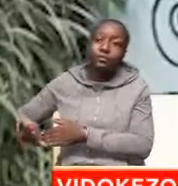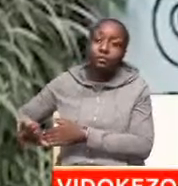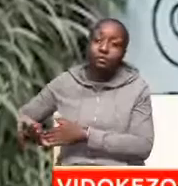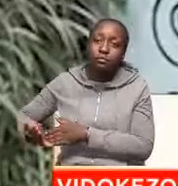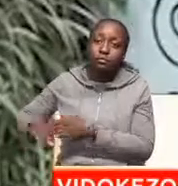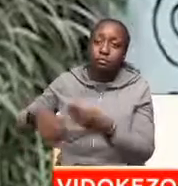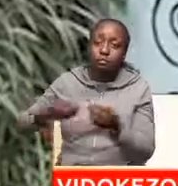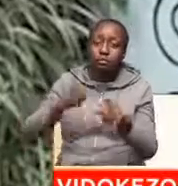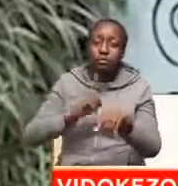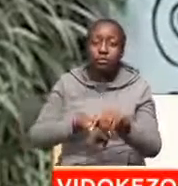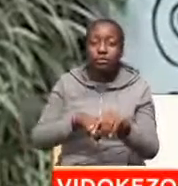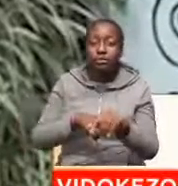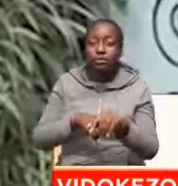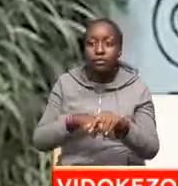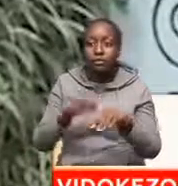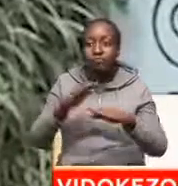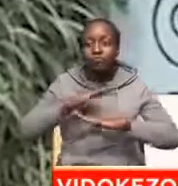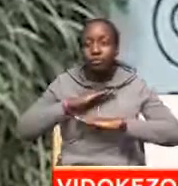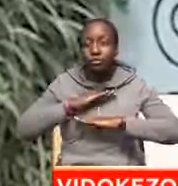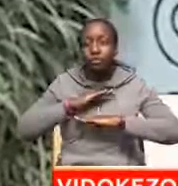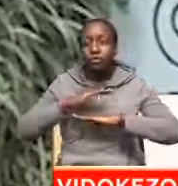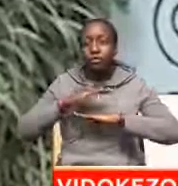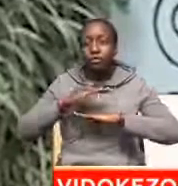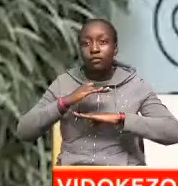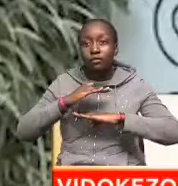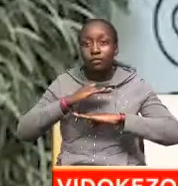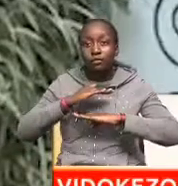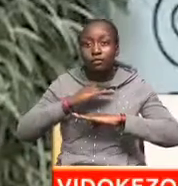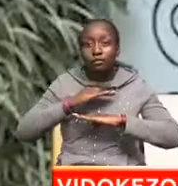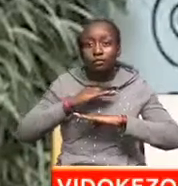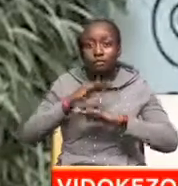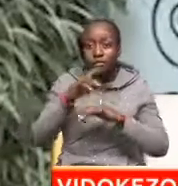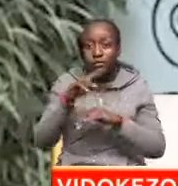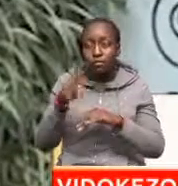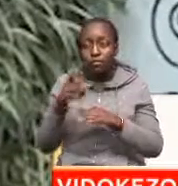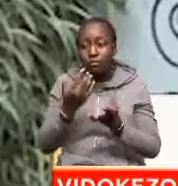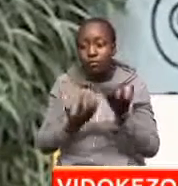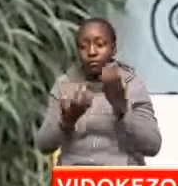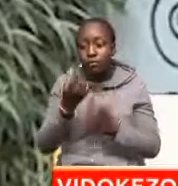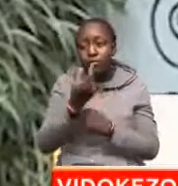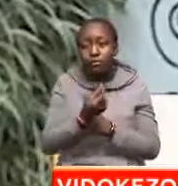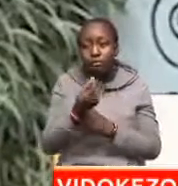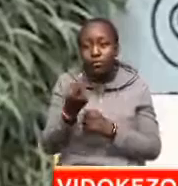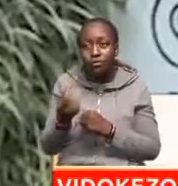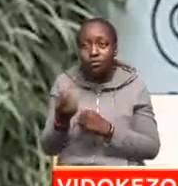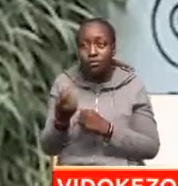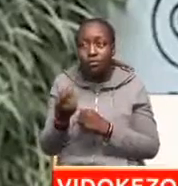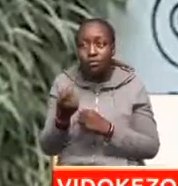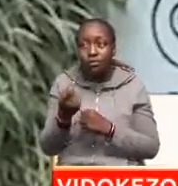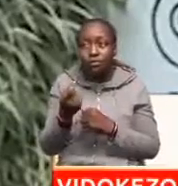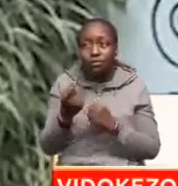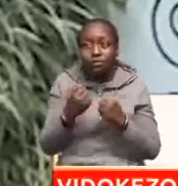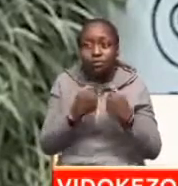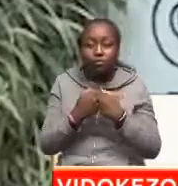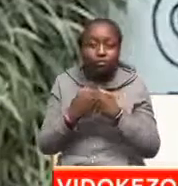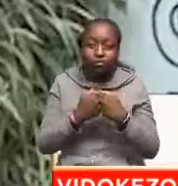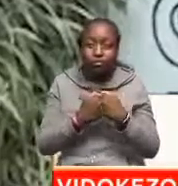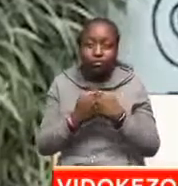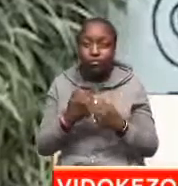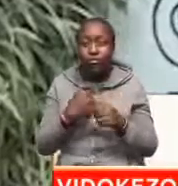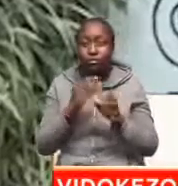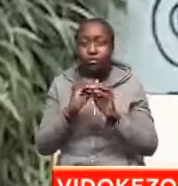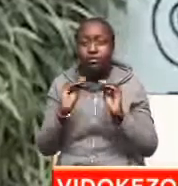muda wa kutosha ili wafanya biashara wale wadogo wadogo wasisumbuliwe kwa sababu ya leseni kwa